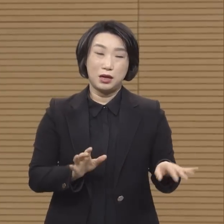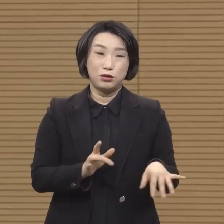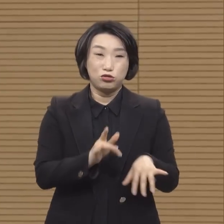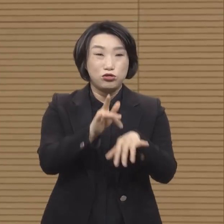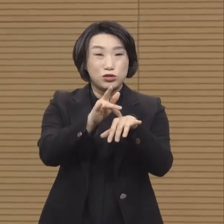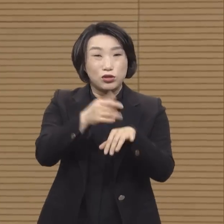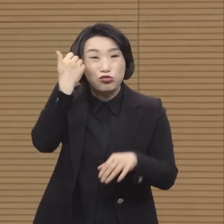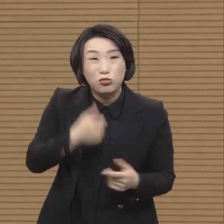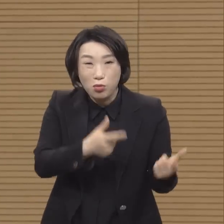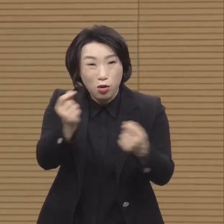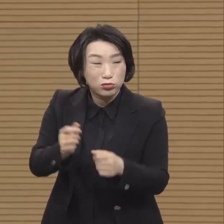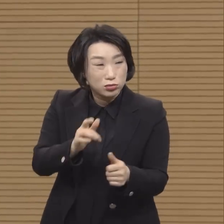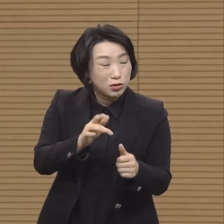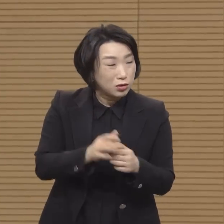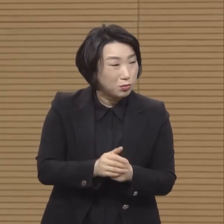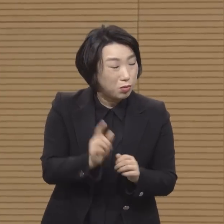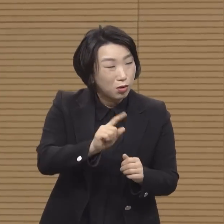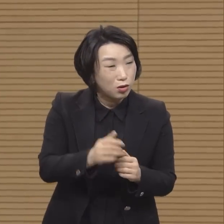귀신이 아무에게나 떠나가?